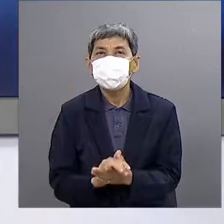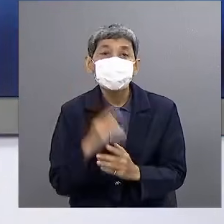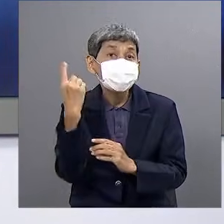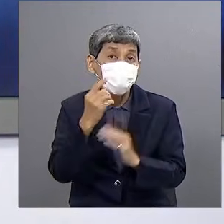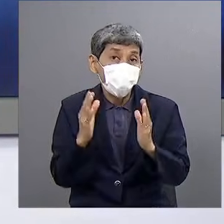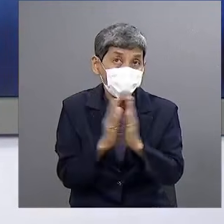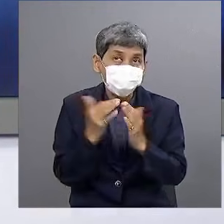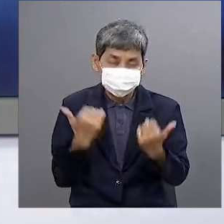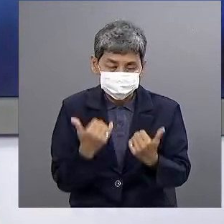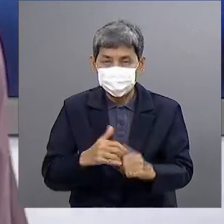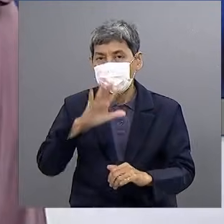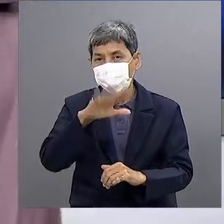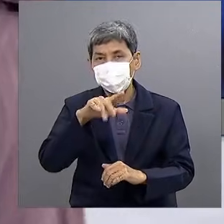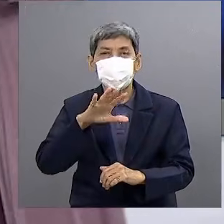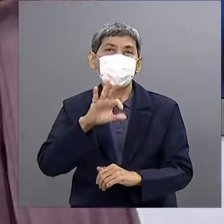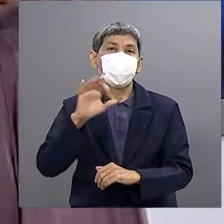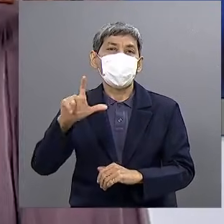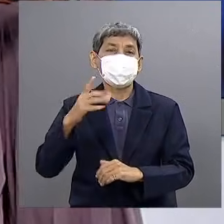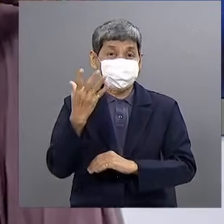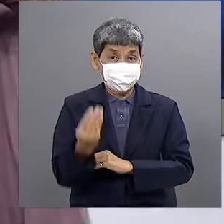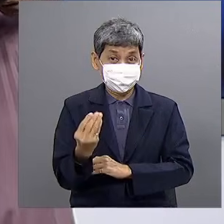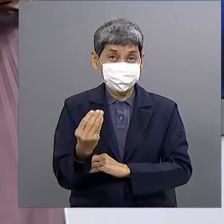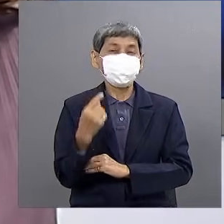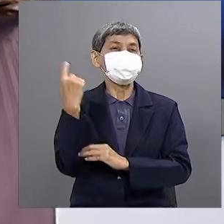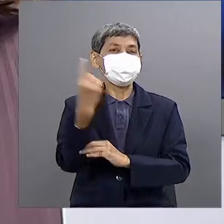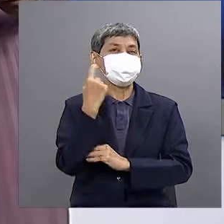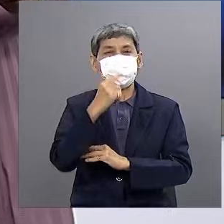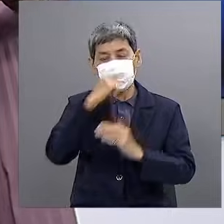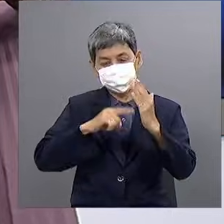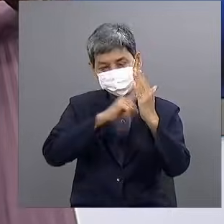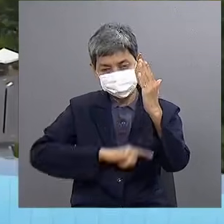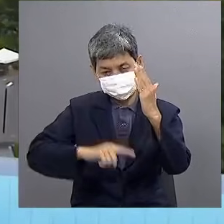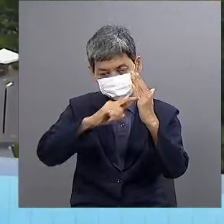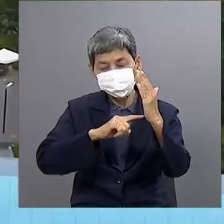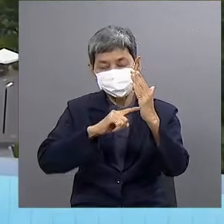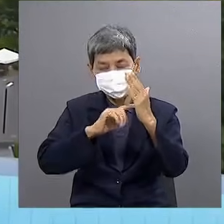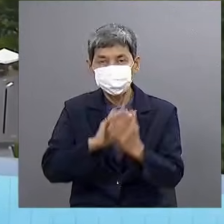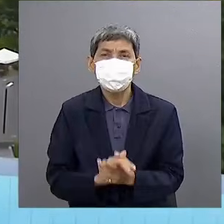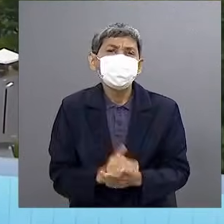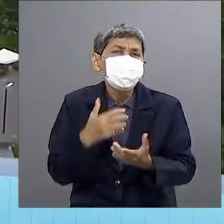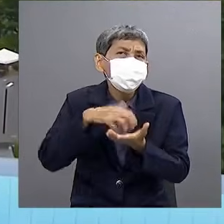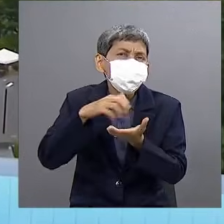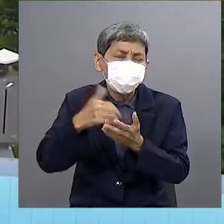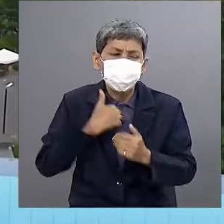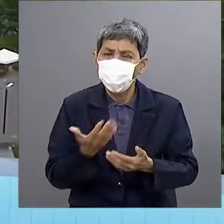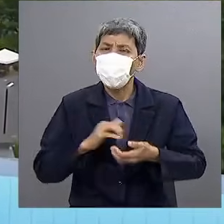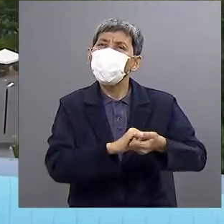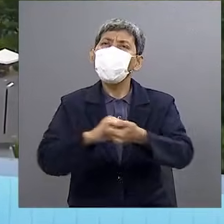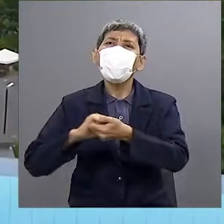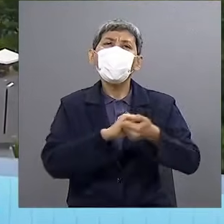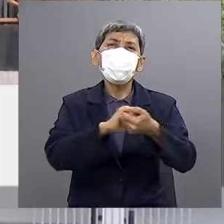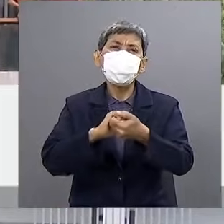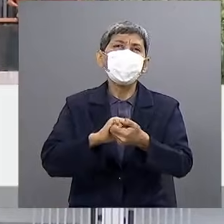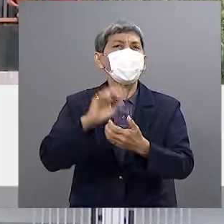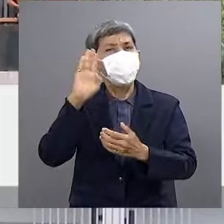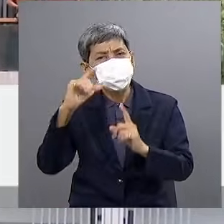ที่ 5,900 ล้านบาทแล้วก็ที่เหลือค่ะเป็นทัวร์เที่ยวไทยนะคะนายธนกรค่ะได้ย้ำว่าขอความร่วมมือผู้ประกอบการนะคะให้ป